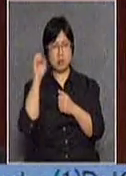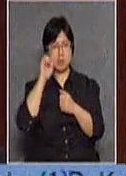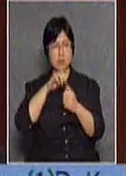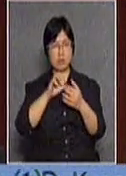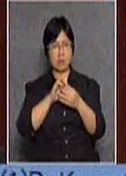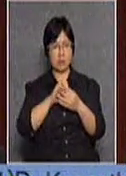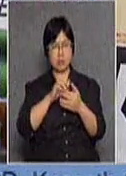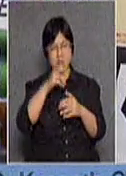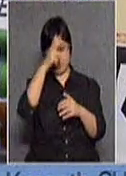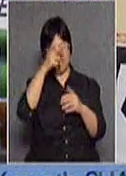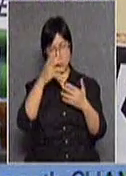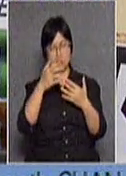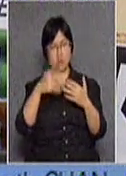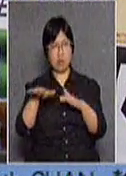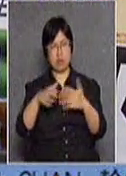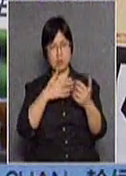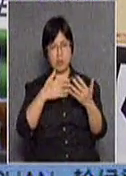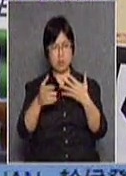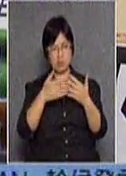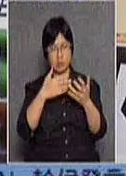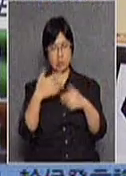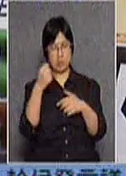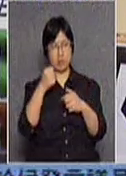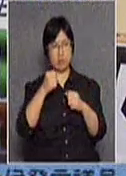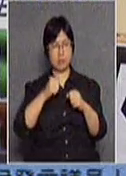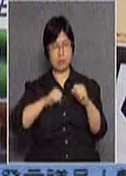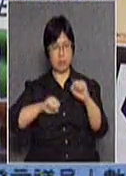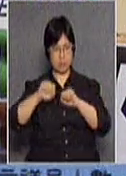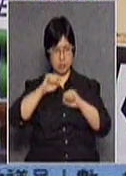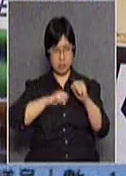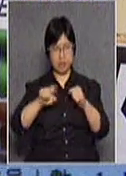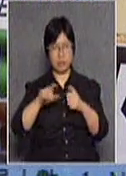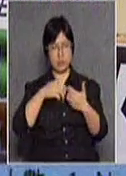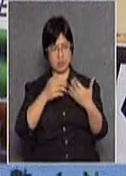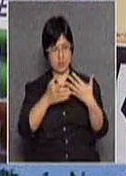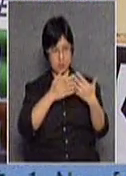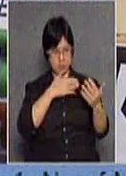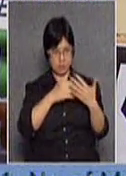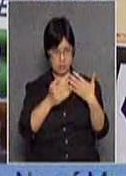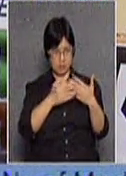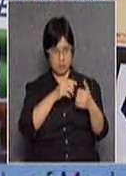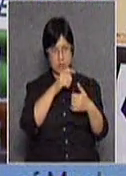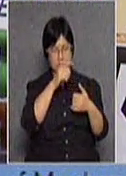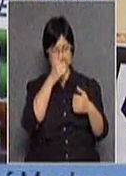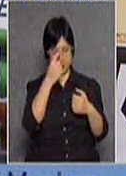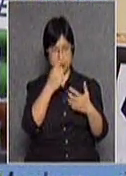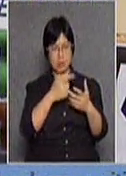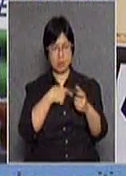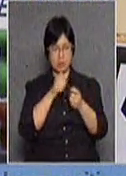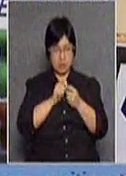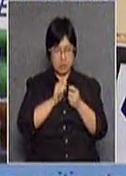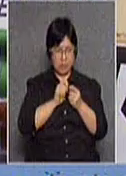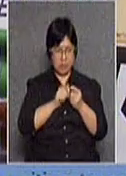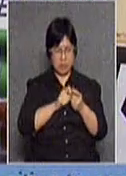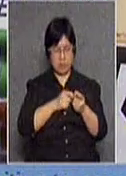處長的表現我沒有立即制止你，但你就個別的事件作太過累贅的論